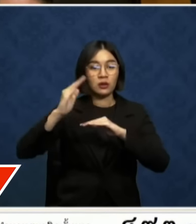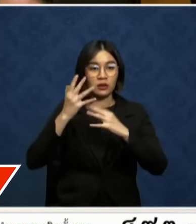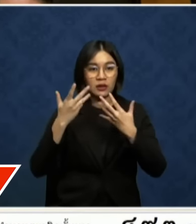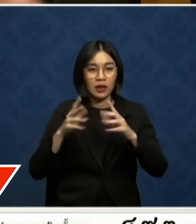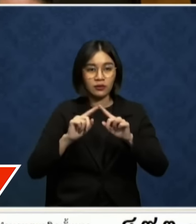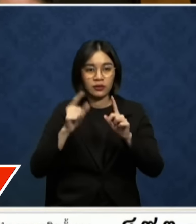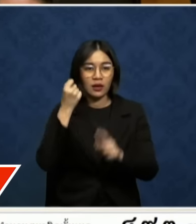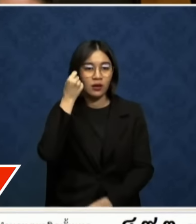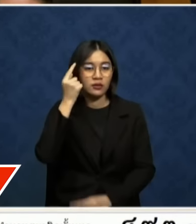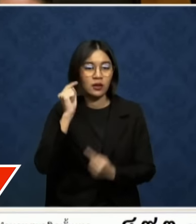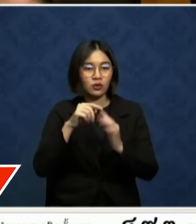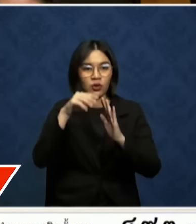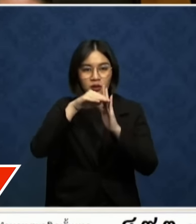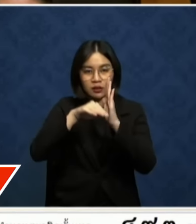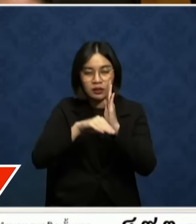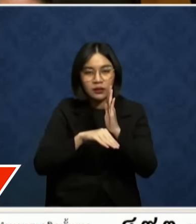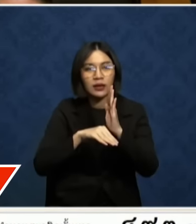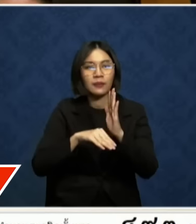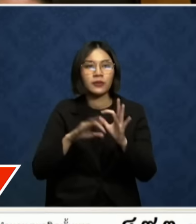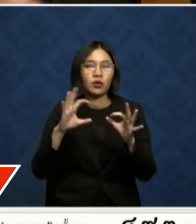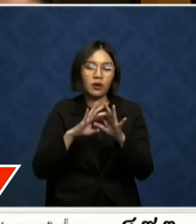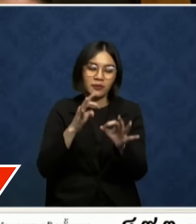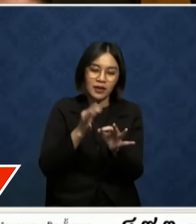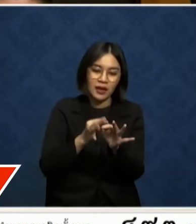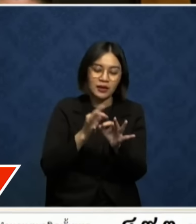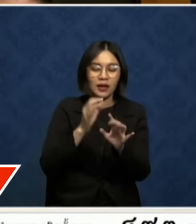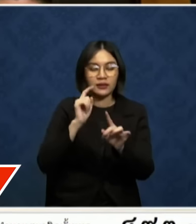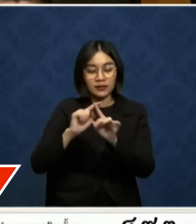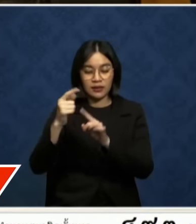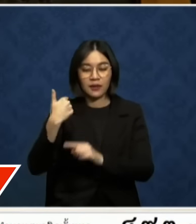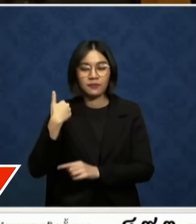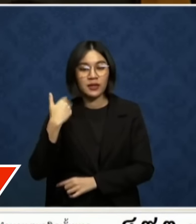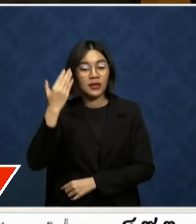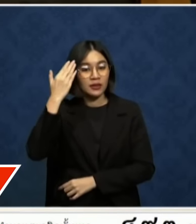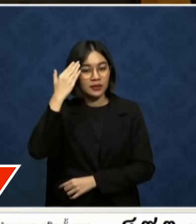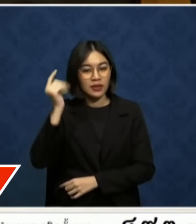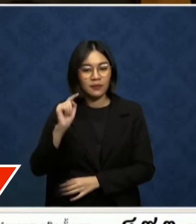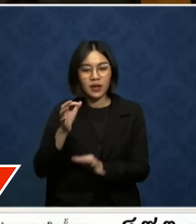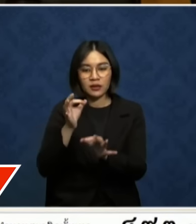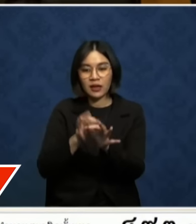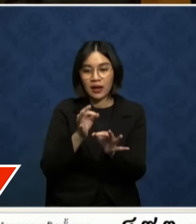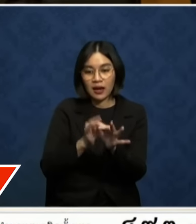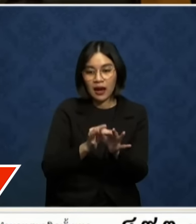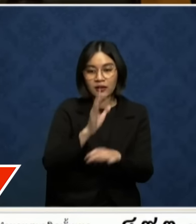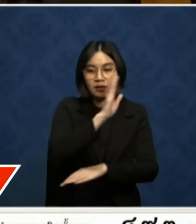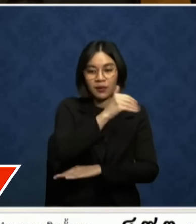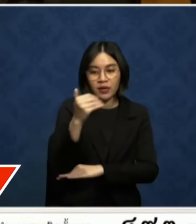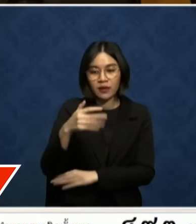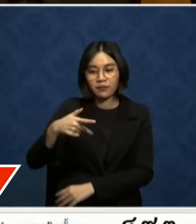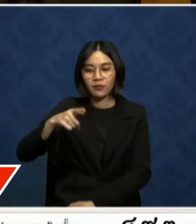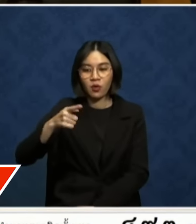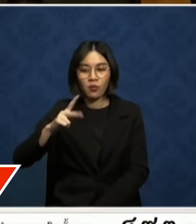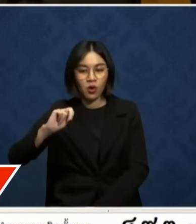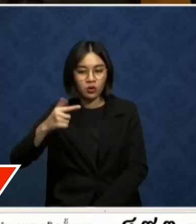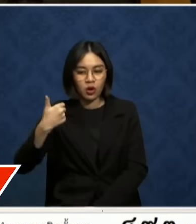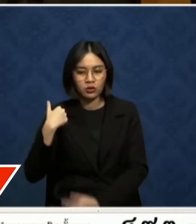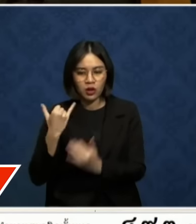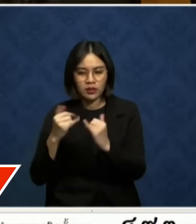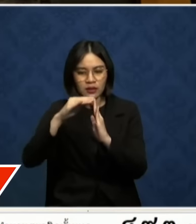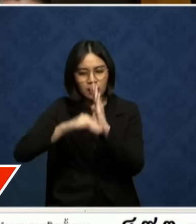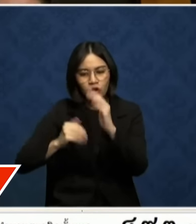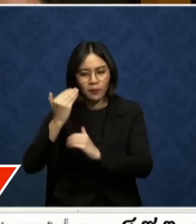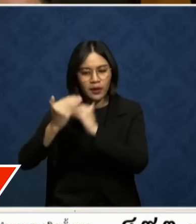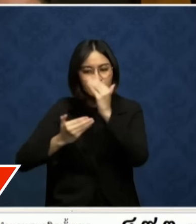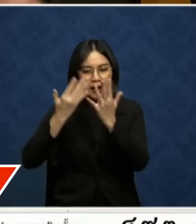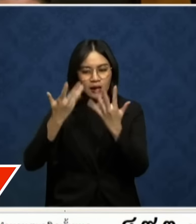เข้าใจว่าติดแค่ขั้นตอนทางธุรการนิดหน่อยนะครับเดี๋ยวเราคงจะได้ทราบว่าธนาคารแห่งประเทศไทยและปปง.เนี่ยจะมีความคืบหน้าในการดำเนินการเรื่องนี้อย่าง